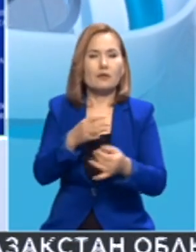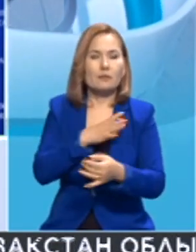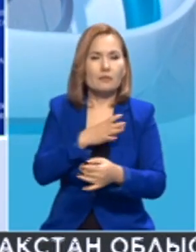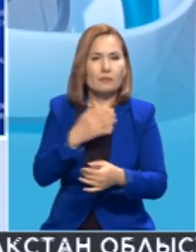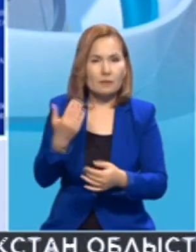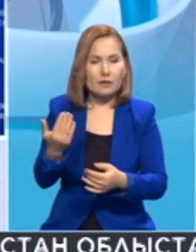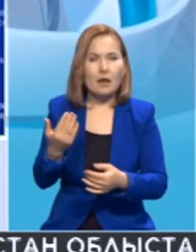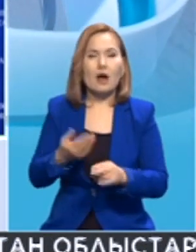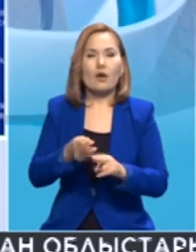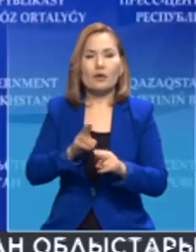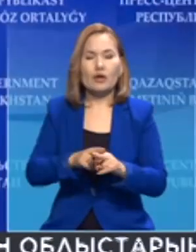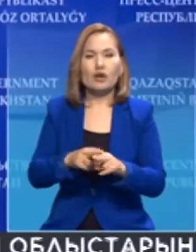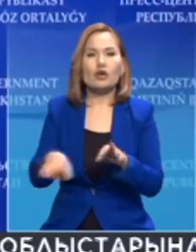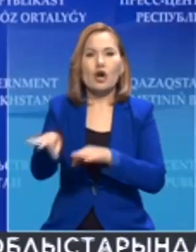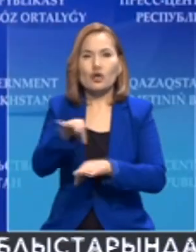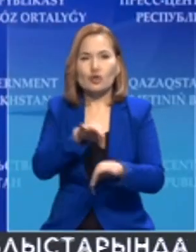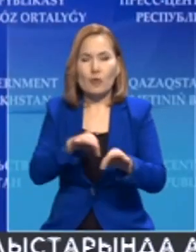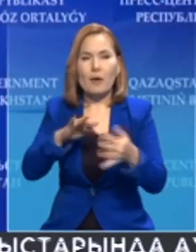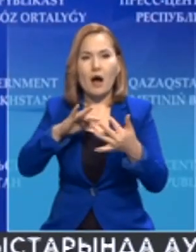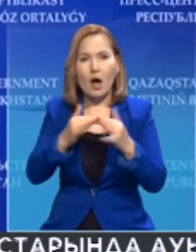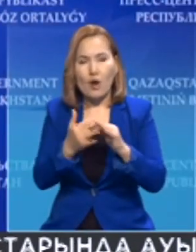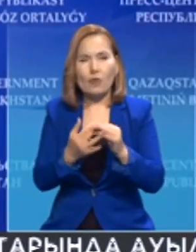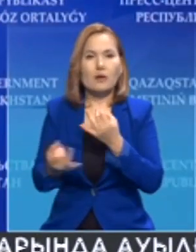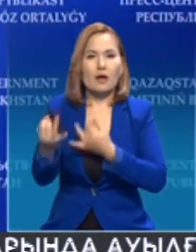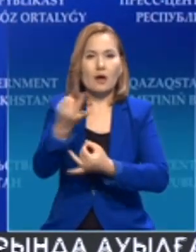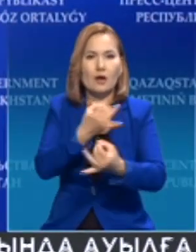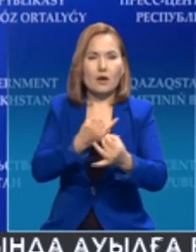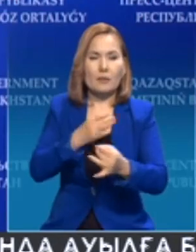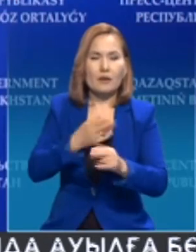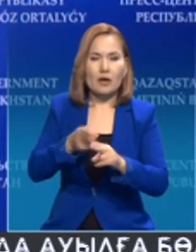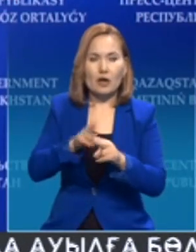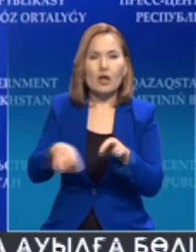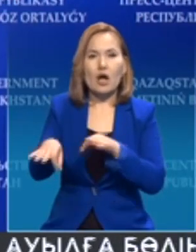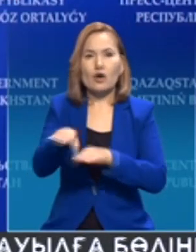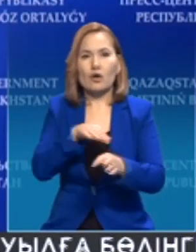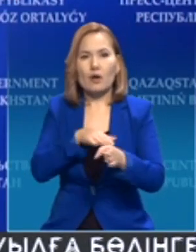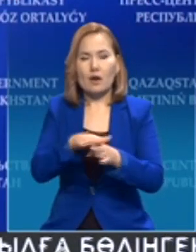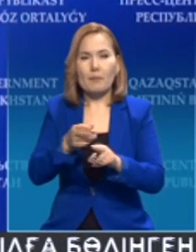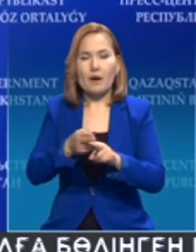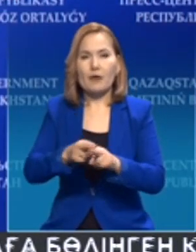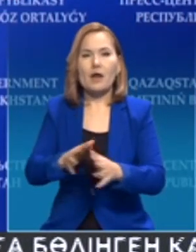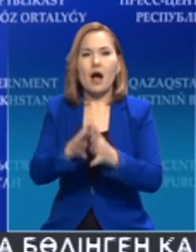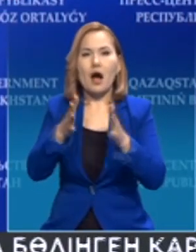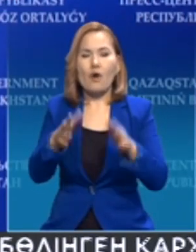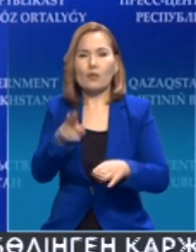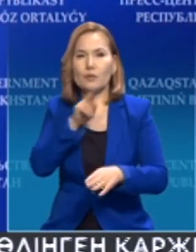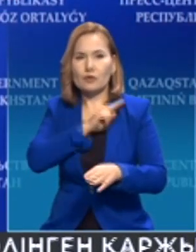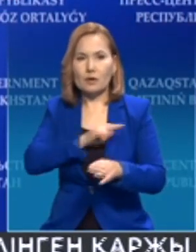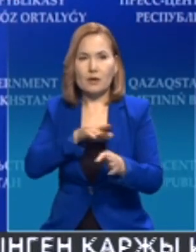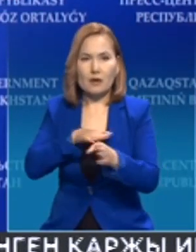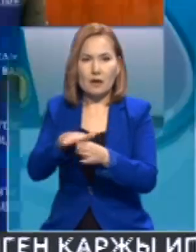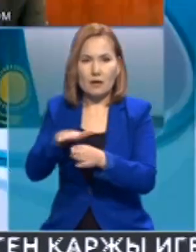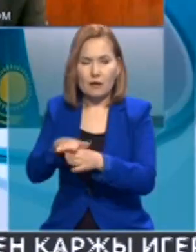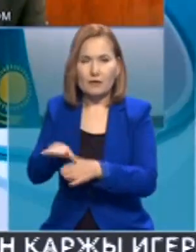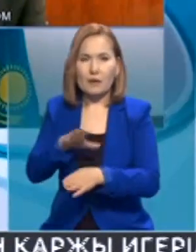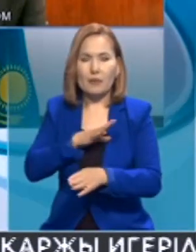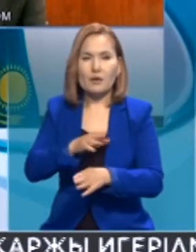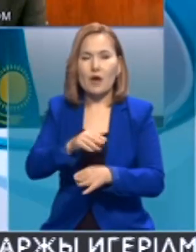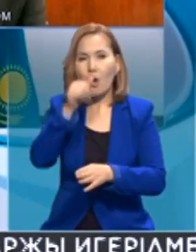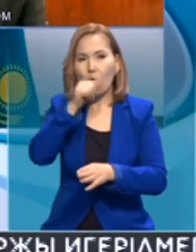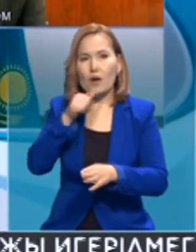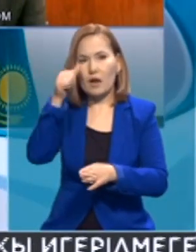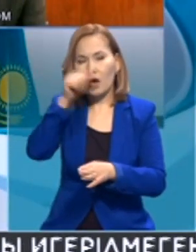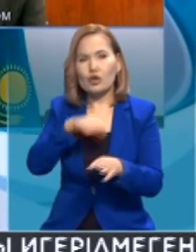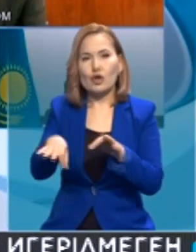Ия, Дархан, отырыста жоба тағы бір пысықталды. Ауыл ел бесігі жобасын іске асыру үшін ауқымды жұмыстар атқарылып келеді. Өткен жылдары